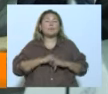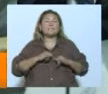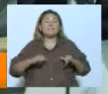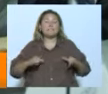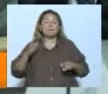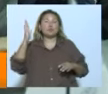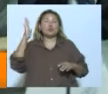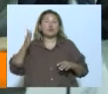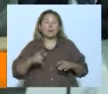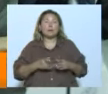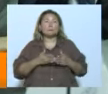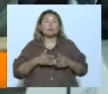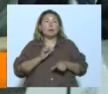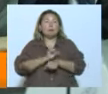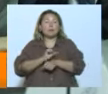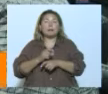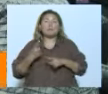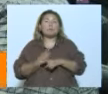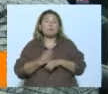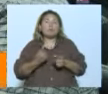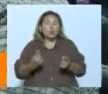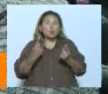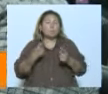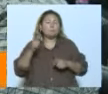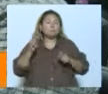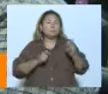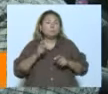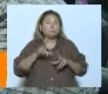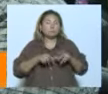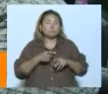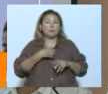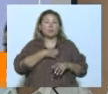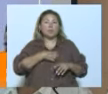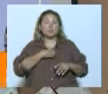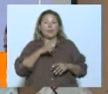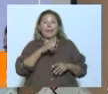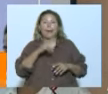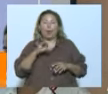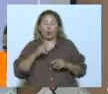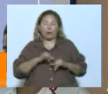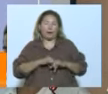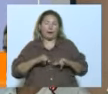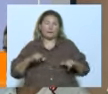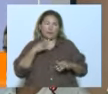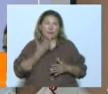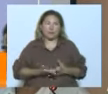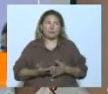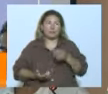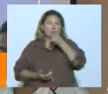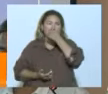Мангистау. Масштабное мероприятие, которое впервые прошло в регионе, важно для развития экономики региона в целом, говорит заместитель акима области.